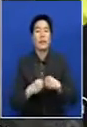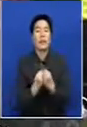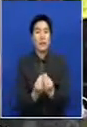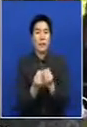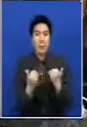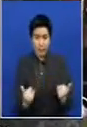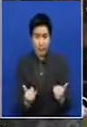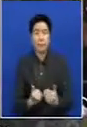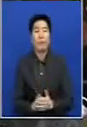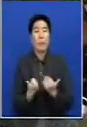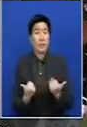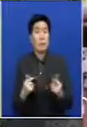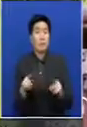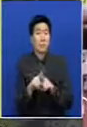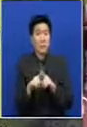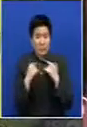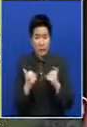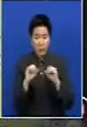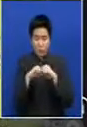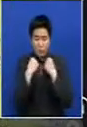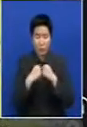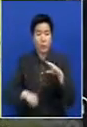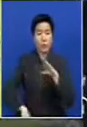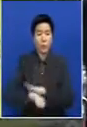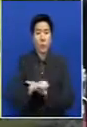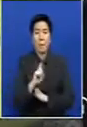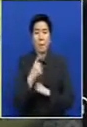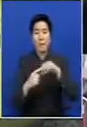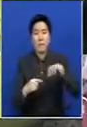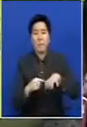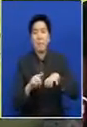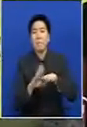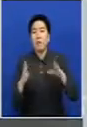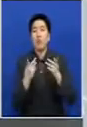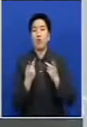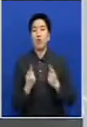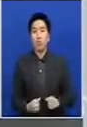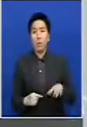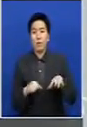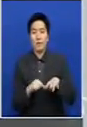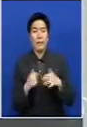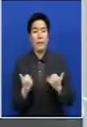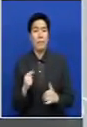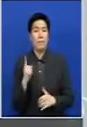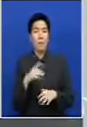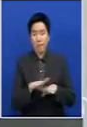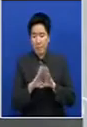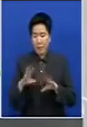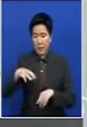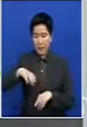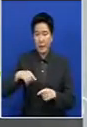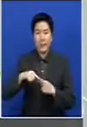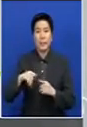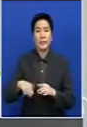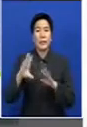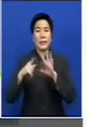องรับนะครับขณะเดียวกันนะครับวันนี้ทางสมาคมฟุตบอลแห่งใหม่ได้มีการเปิดตัวอย่างเป็นทางการแล้วด้วยนะครับที่ตึก